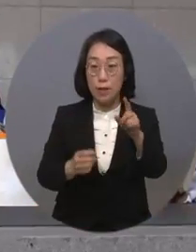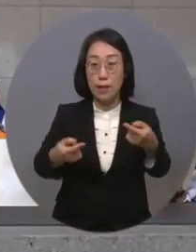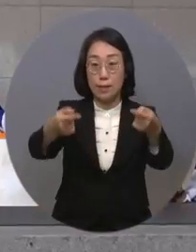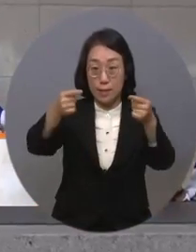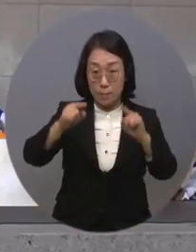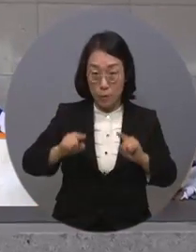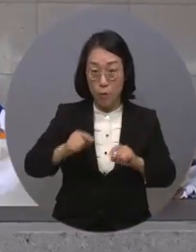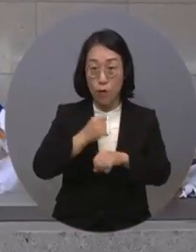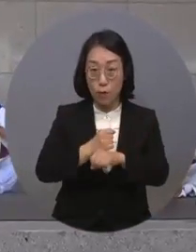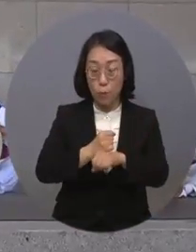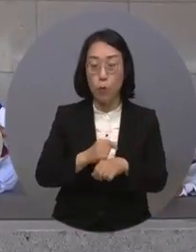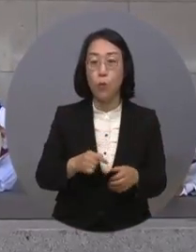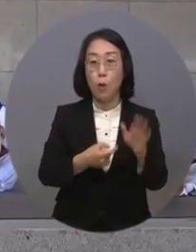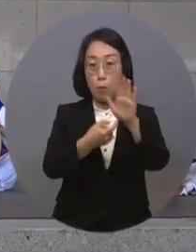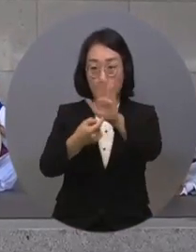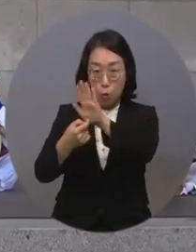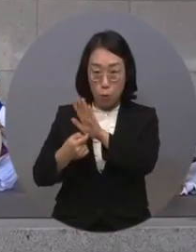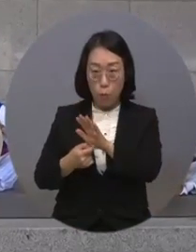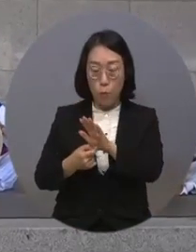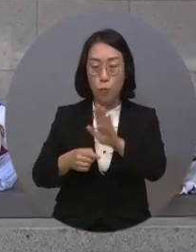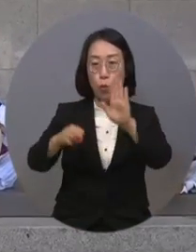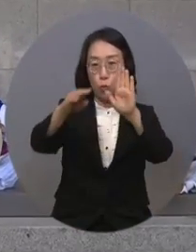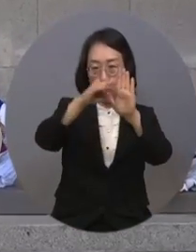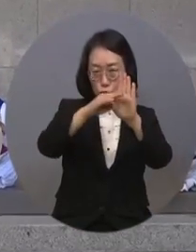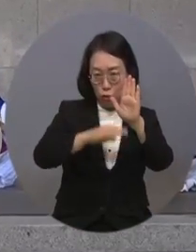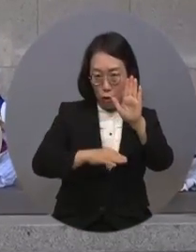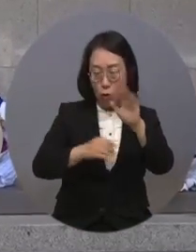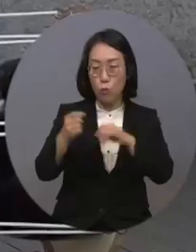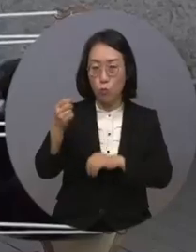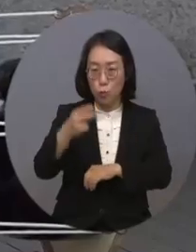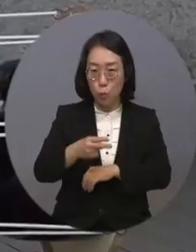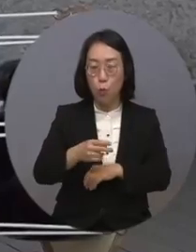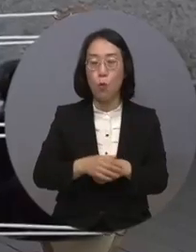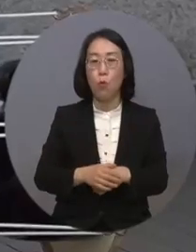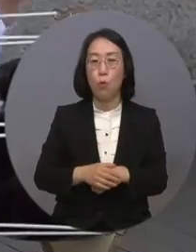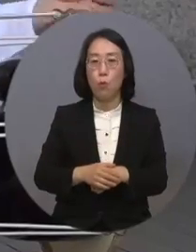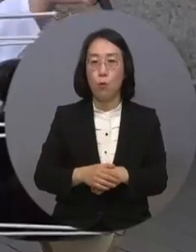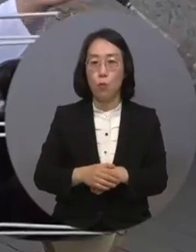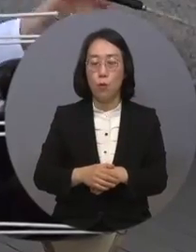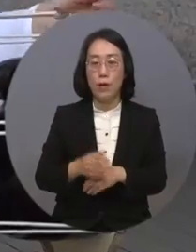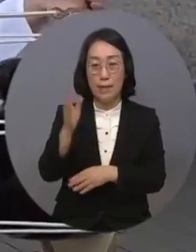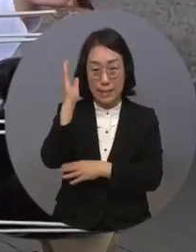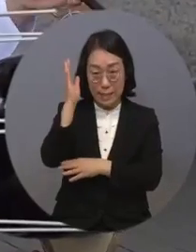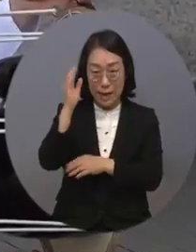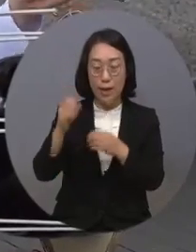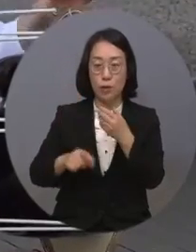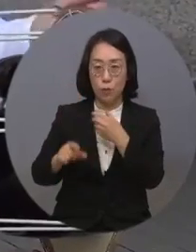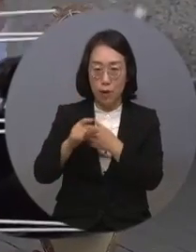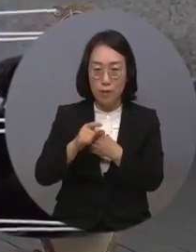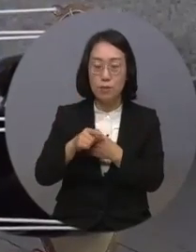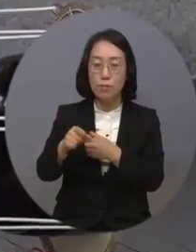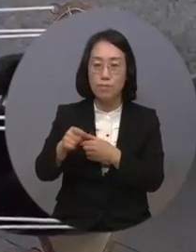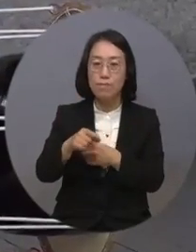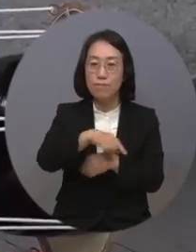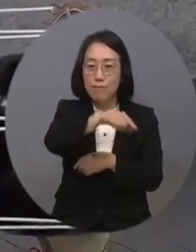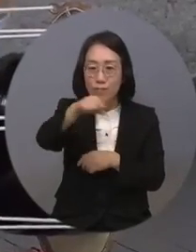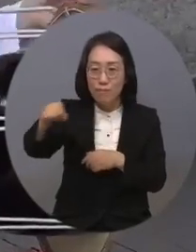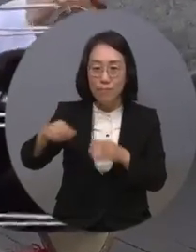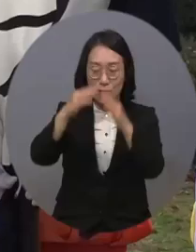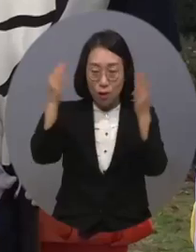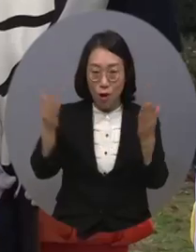선보였으며 대회 순번 추첨, 대회 규정 설명, 오세현 아산시장 인사말, 본대회와 전체